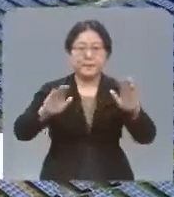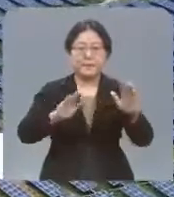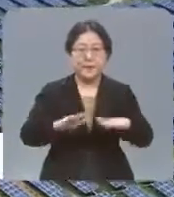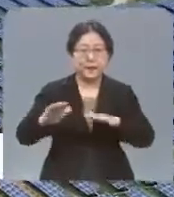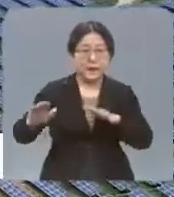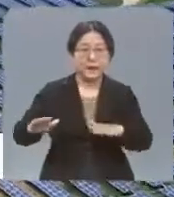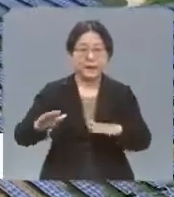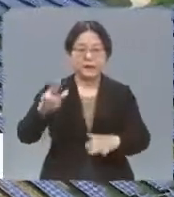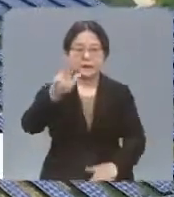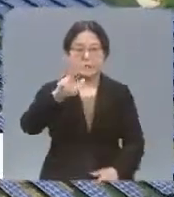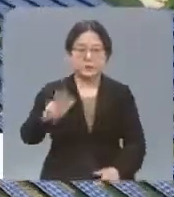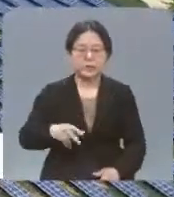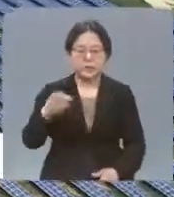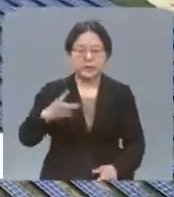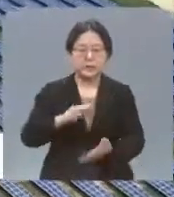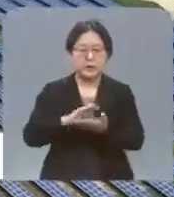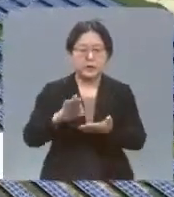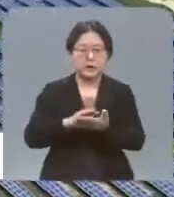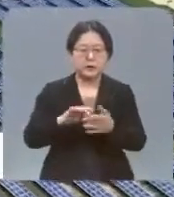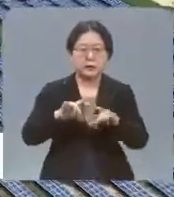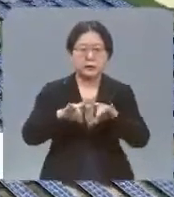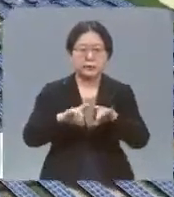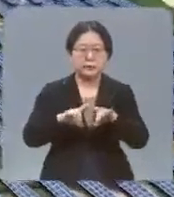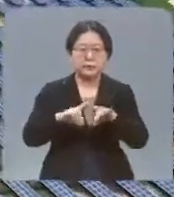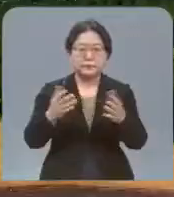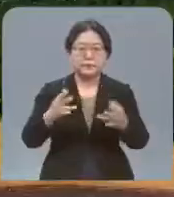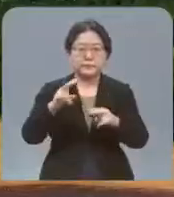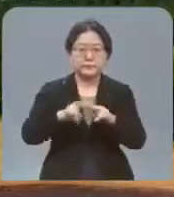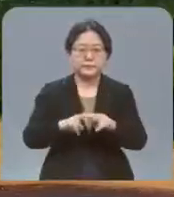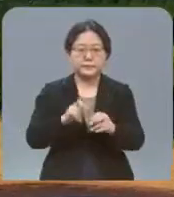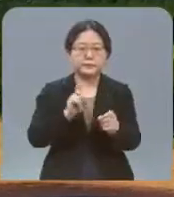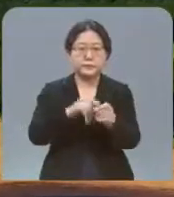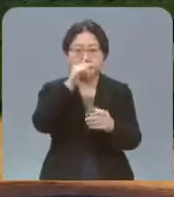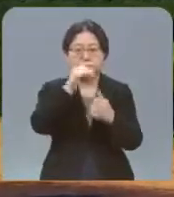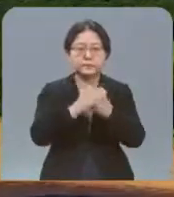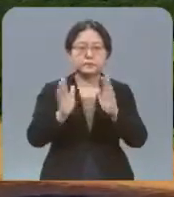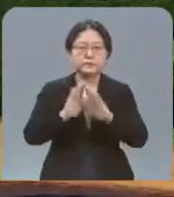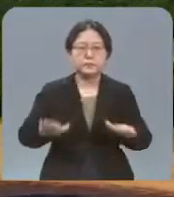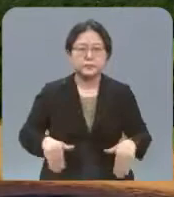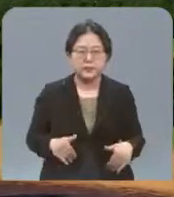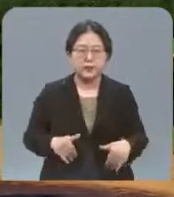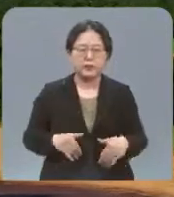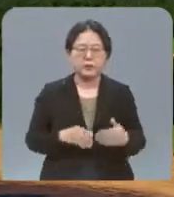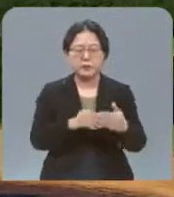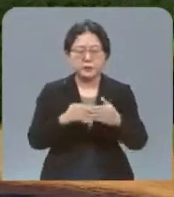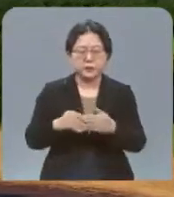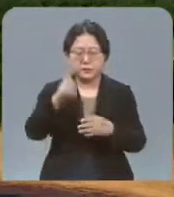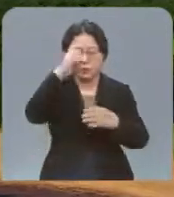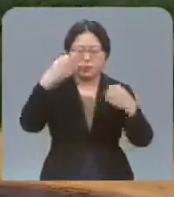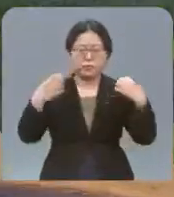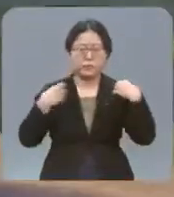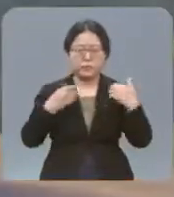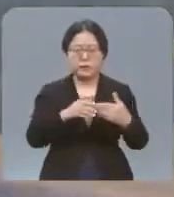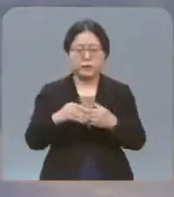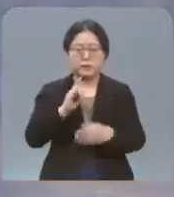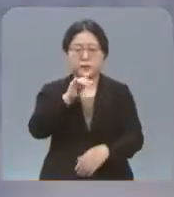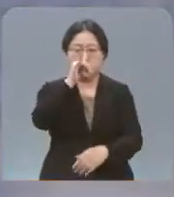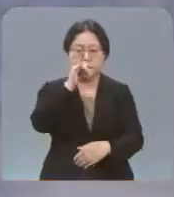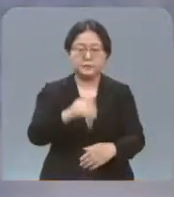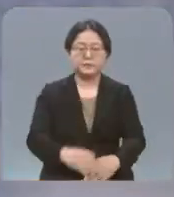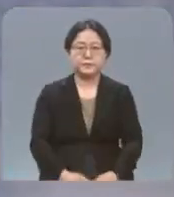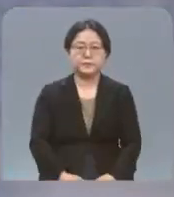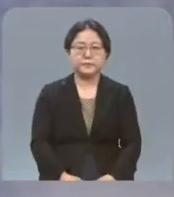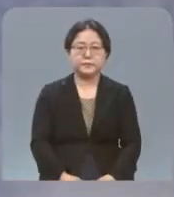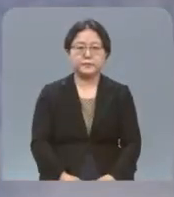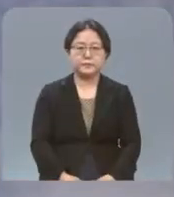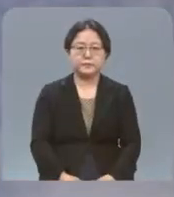해상풍력에 대해서는 재생에너지와 일자리라는 명분이 있는 만큼 전남이 주도해 정부를 이끌고 가겠다고 밝혔습니다. KBS